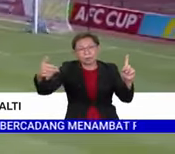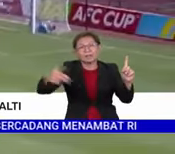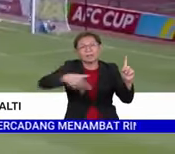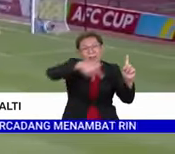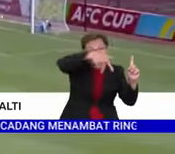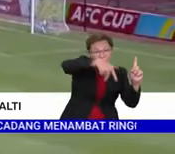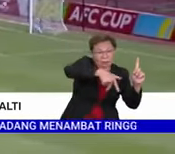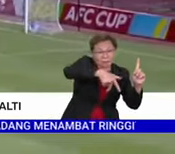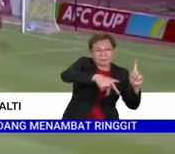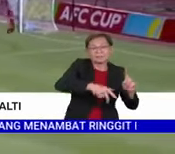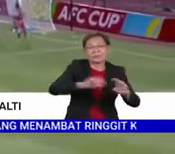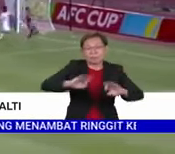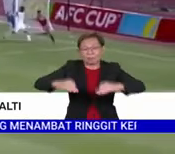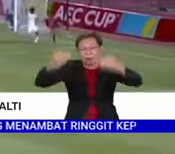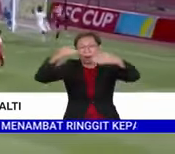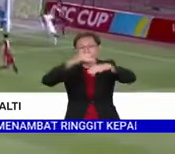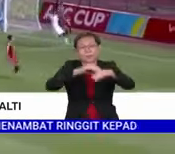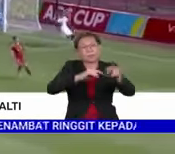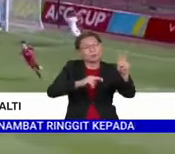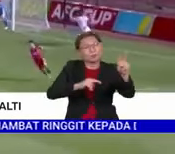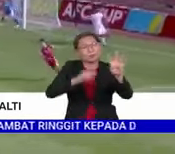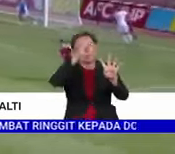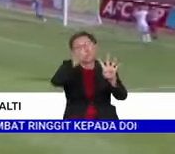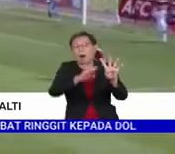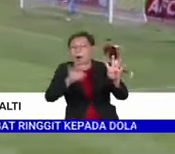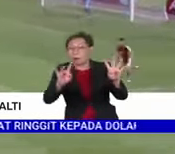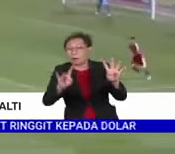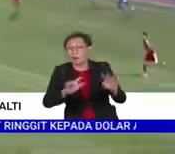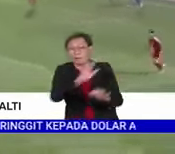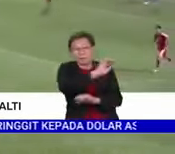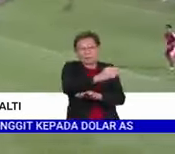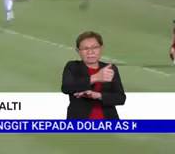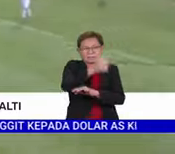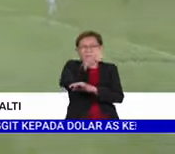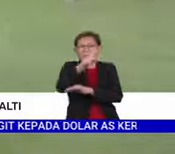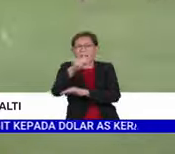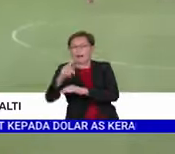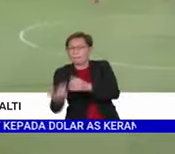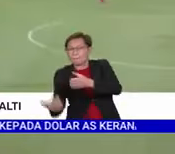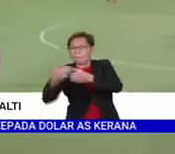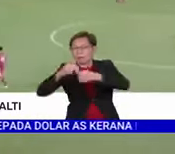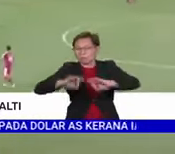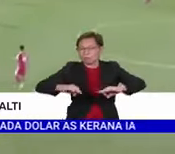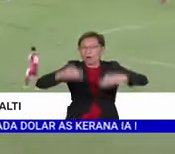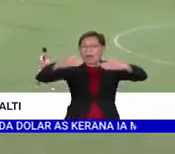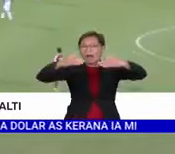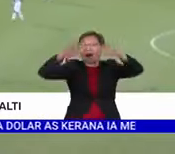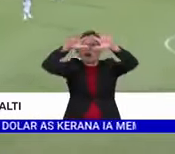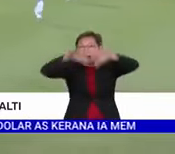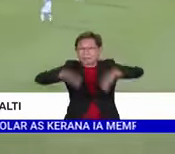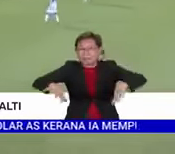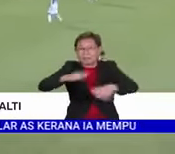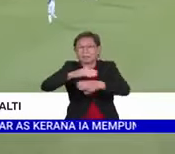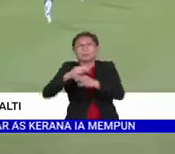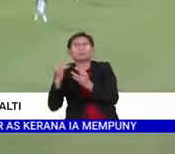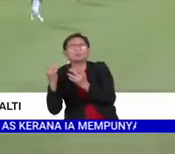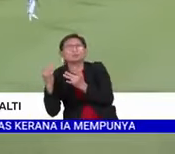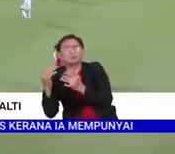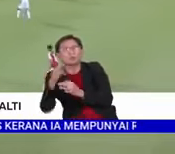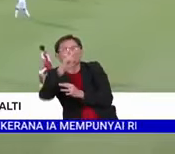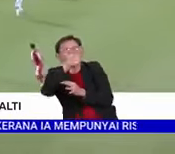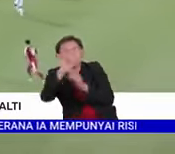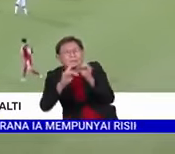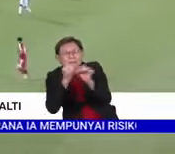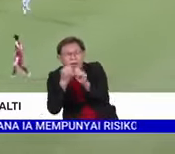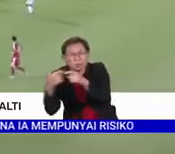akhir 24 Ogos ini. Ini kali pertama skuad KL City layak ke pentas akhir zon ASEAN selepas menamatkan penantian 28